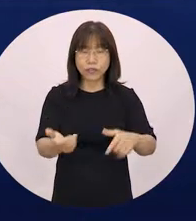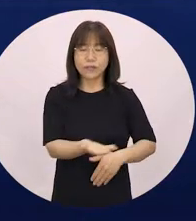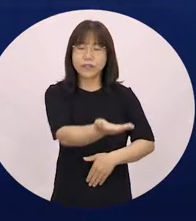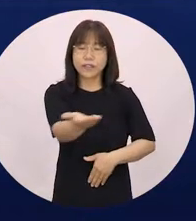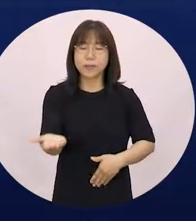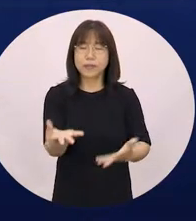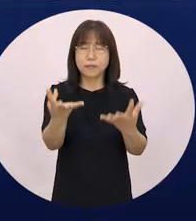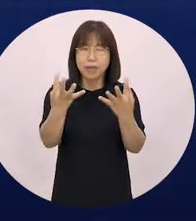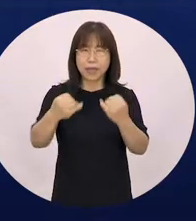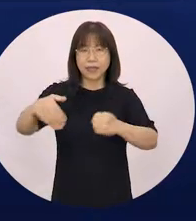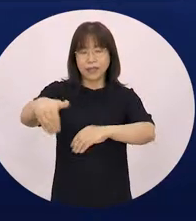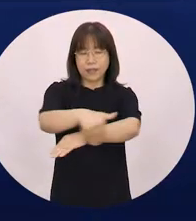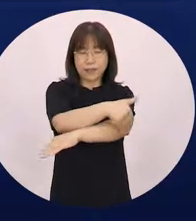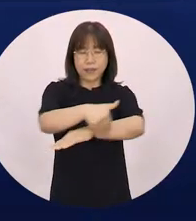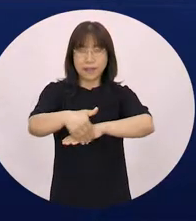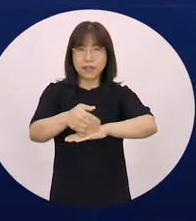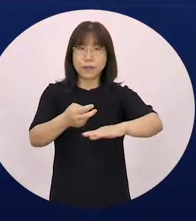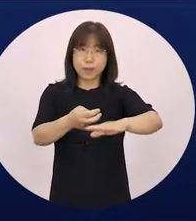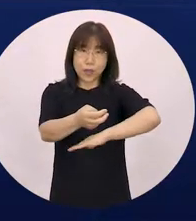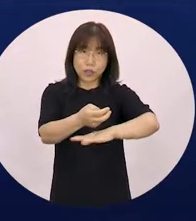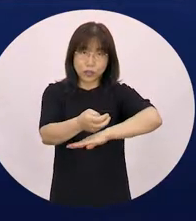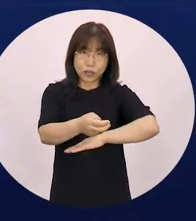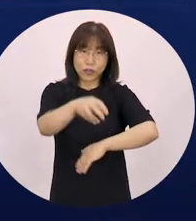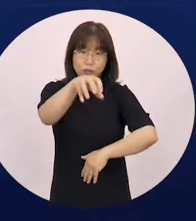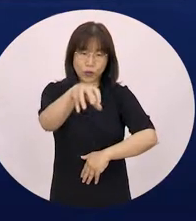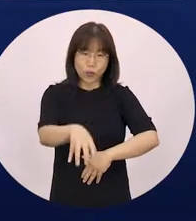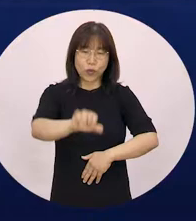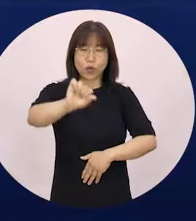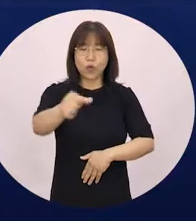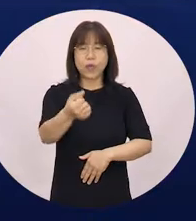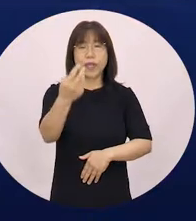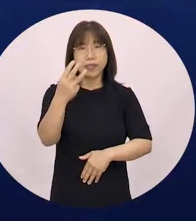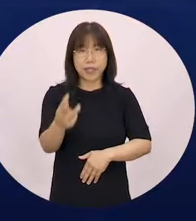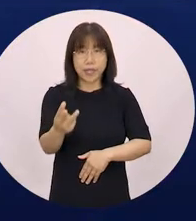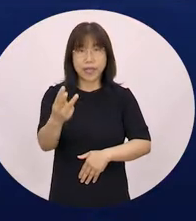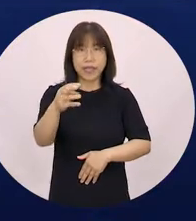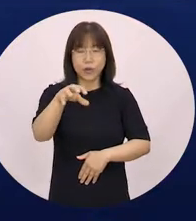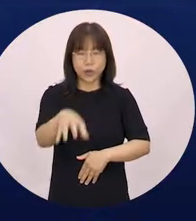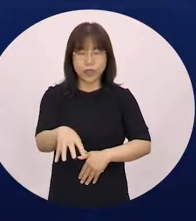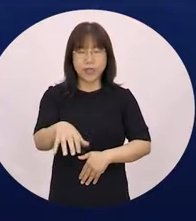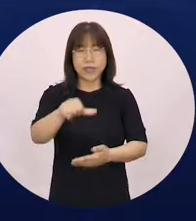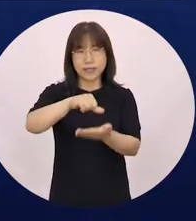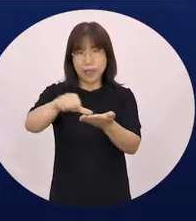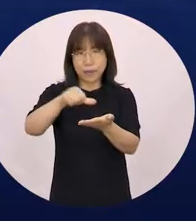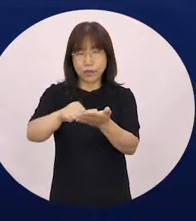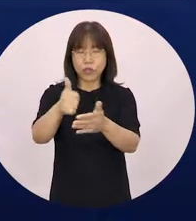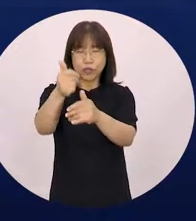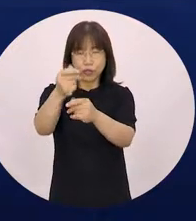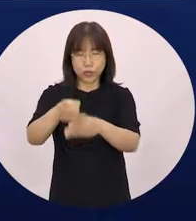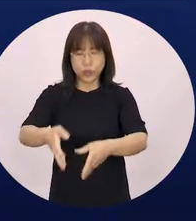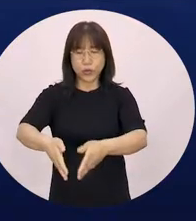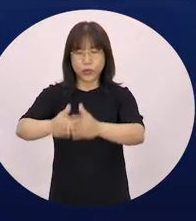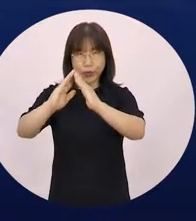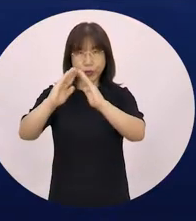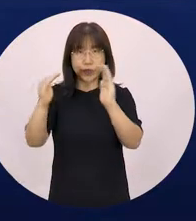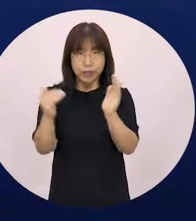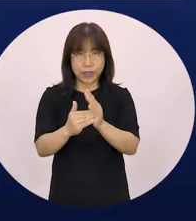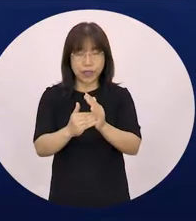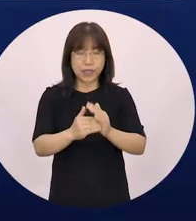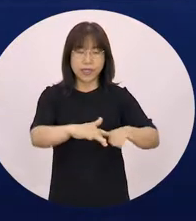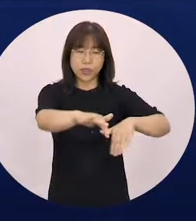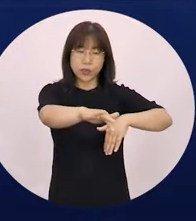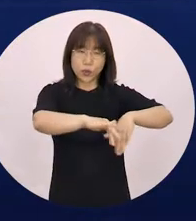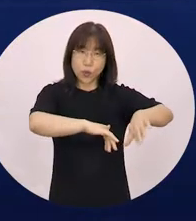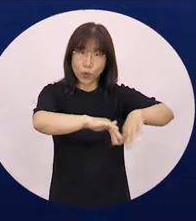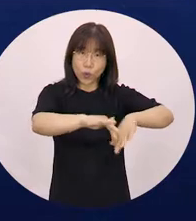강서구가 국민들이 많이 이용하는 버스정류장 오백 세 곳의 3을 주소 판 을 설치했습니다 앞으로도